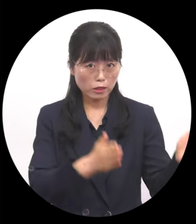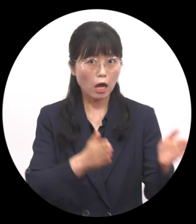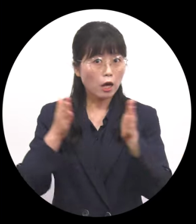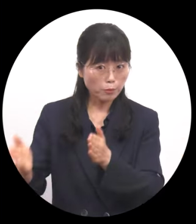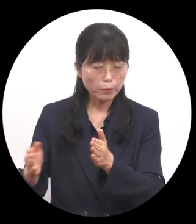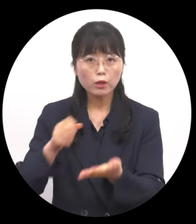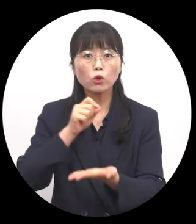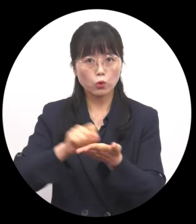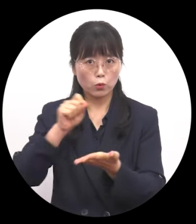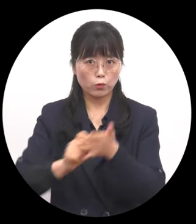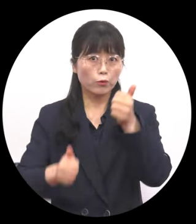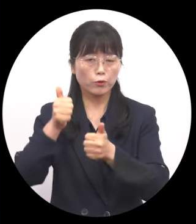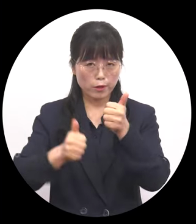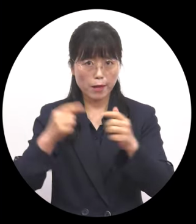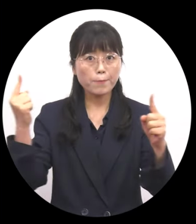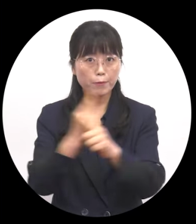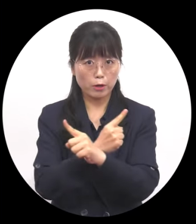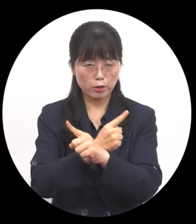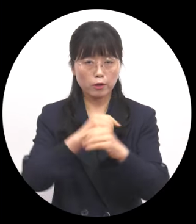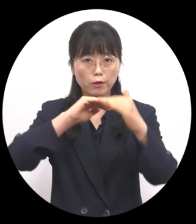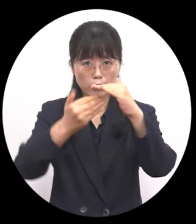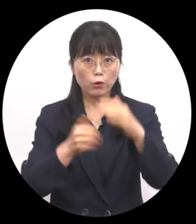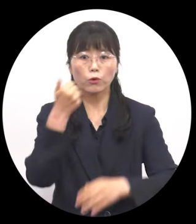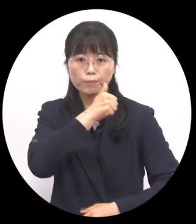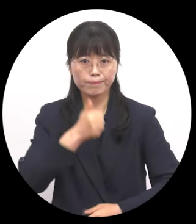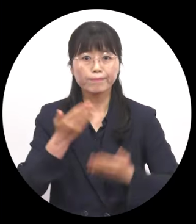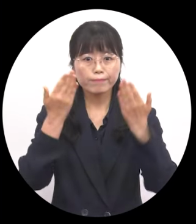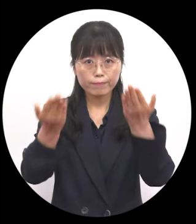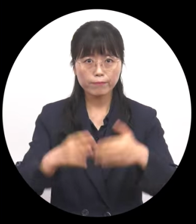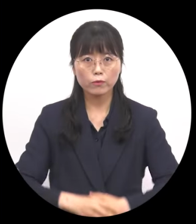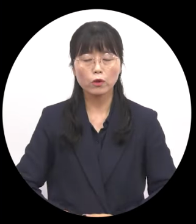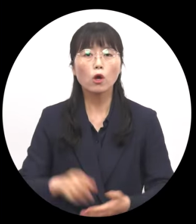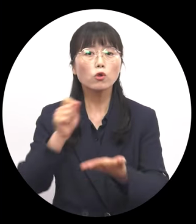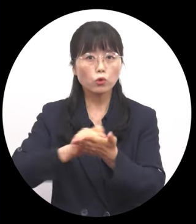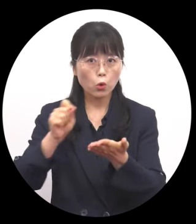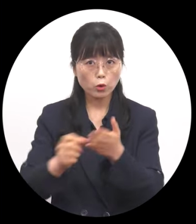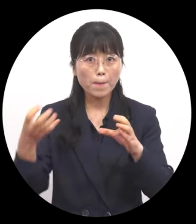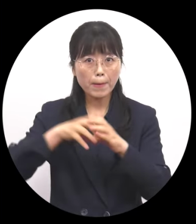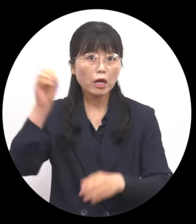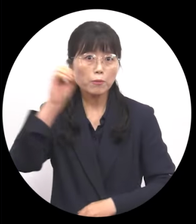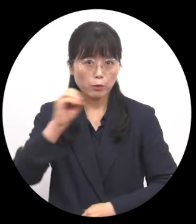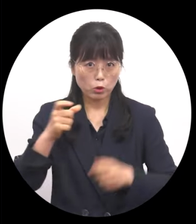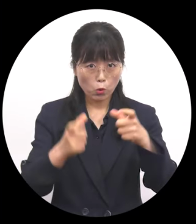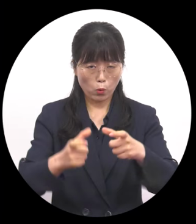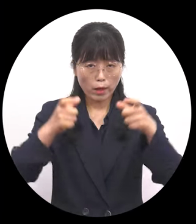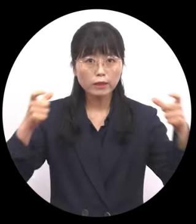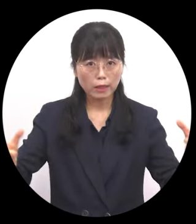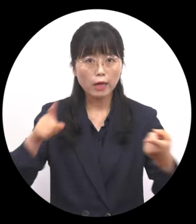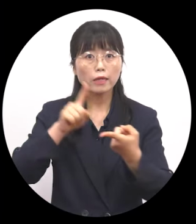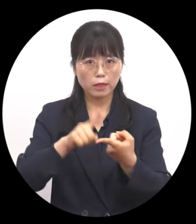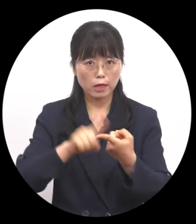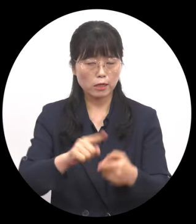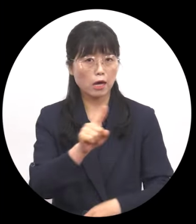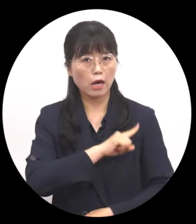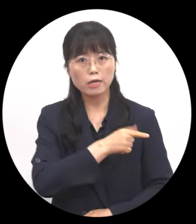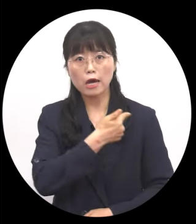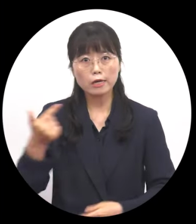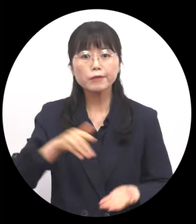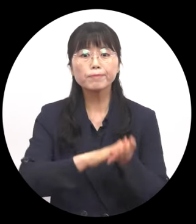다음은 논술 전형이 변경된 부분입니다. 논술 반영 비율이 확대되었다라는 부분이 가장